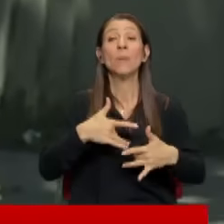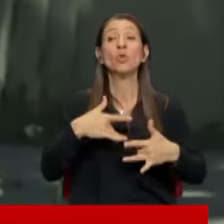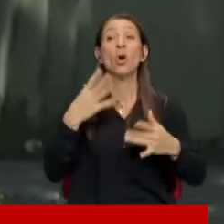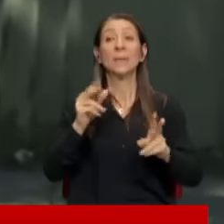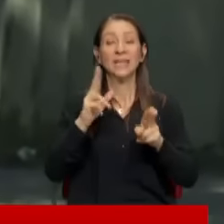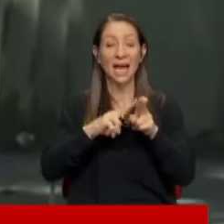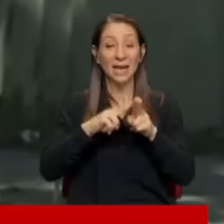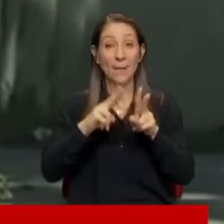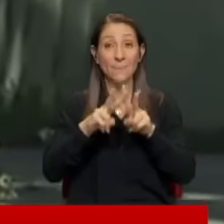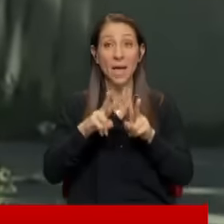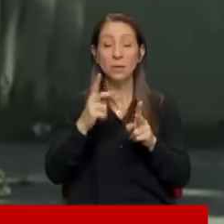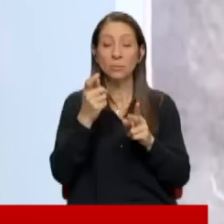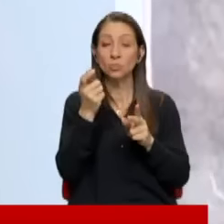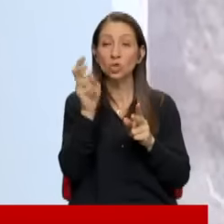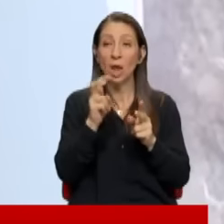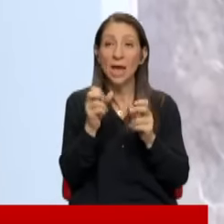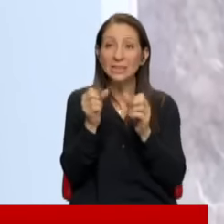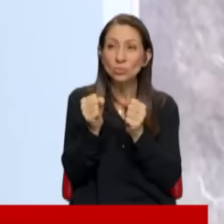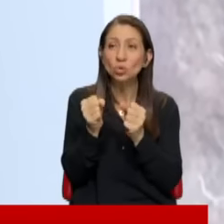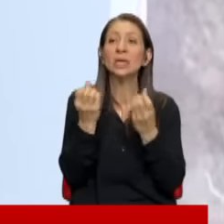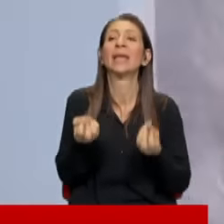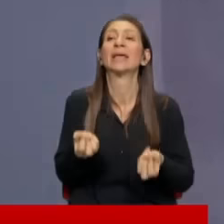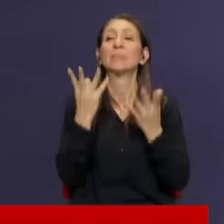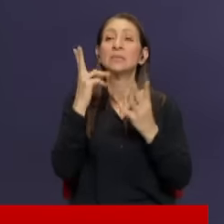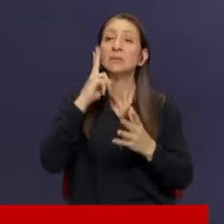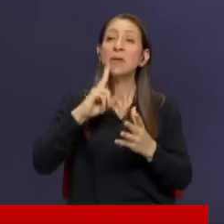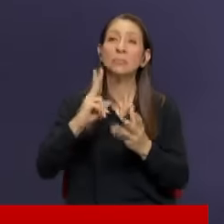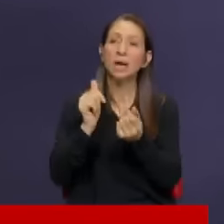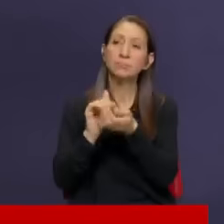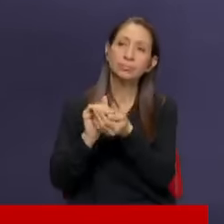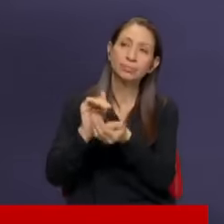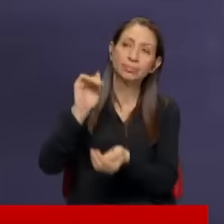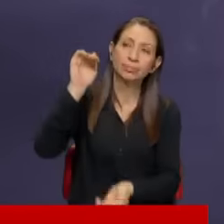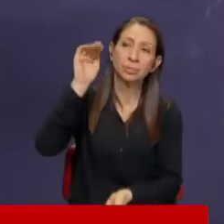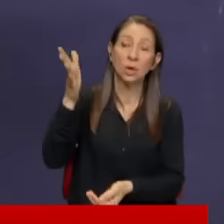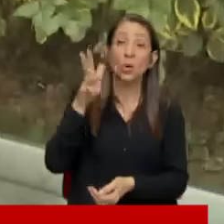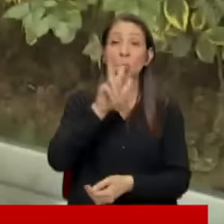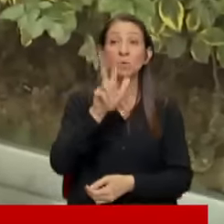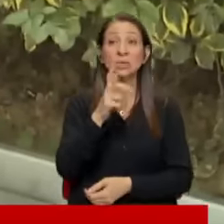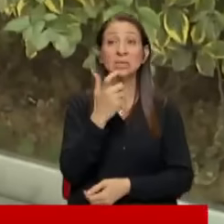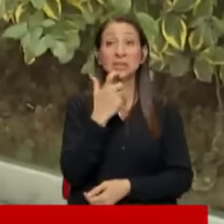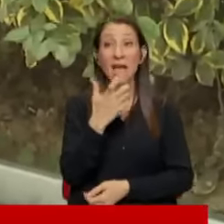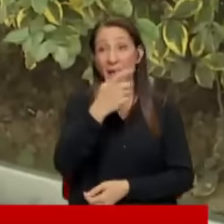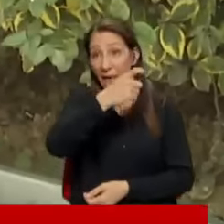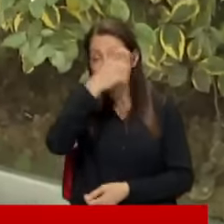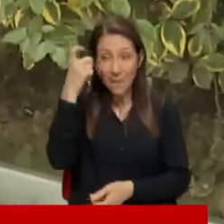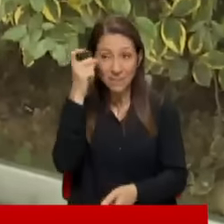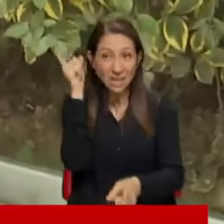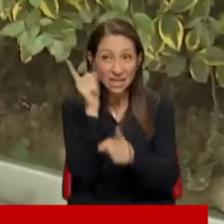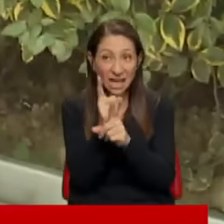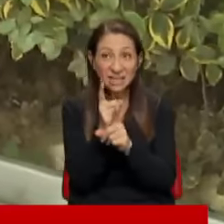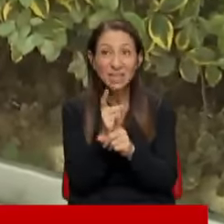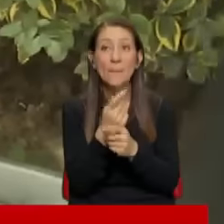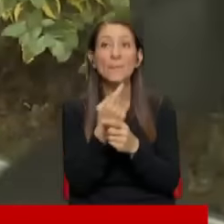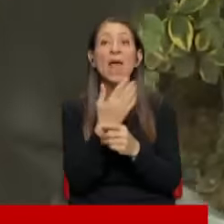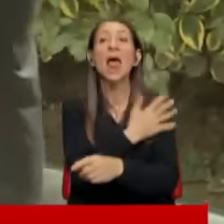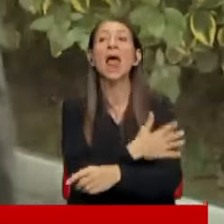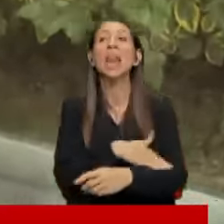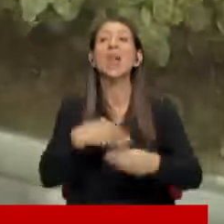korumalı mevduat kuru dizginlemeye yetmedi. Zenginin ise cebi doldu. 30 yıllık emeğimin karşısını